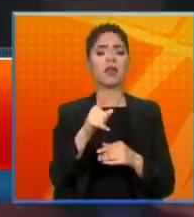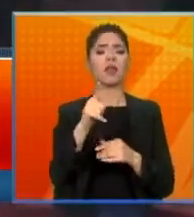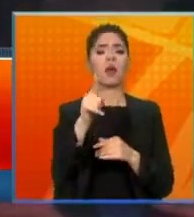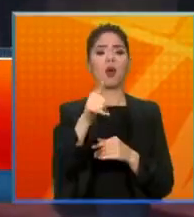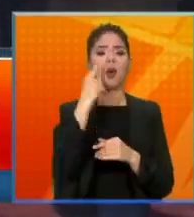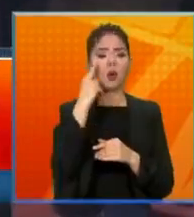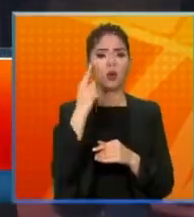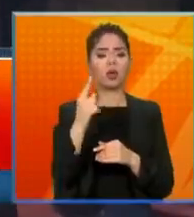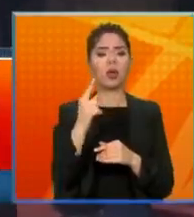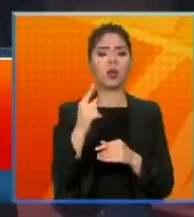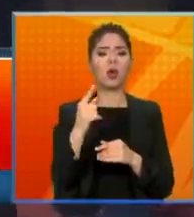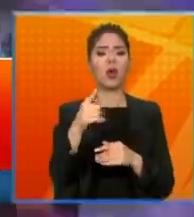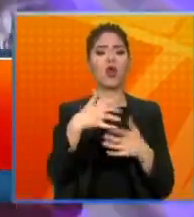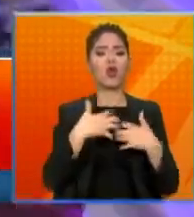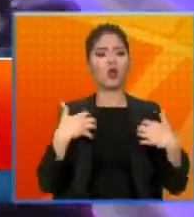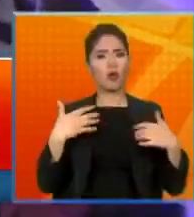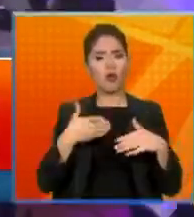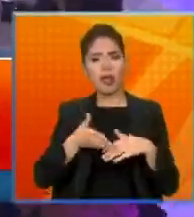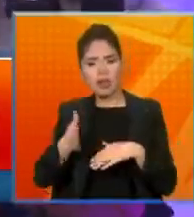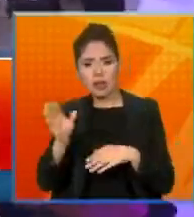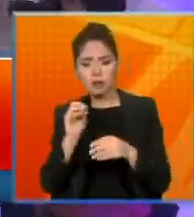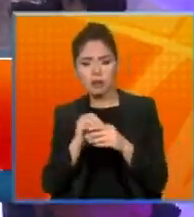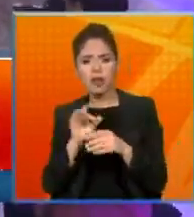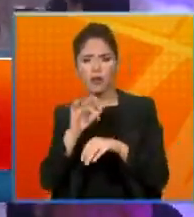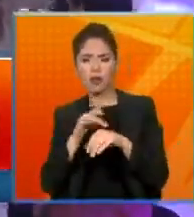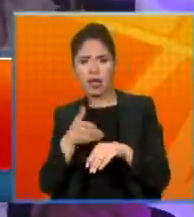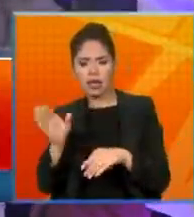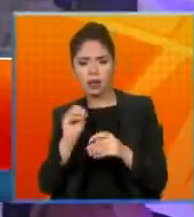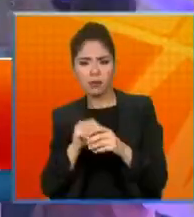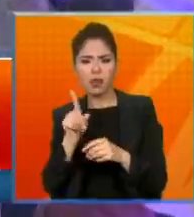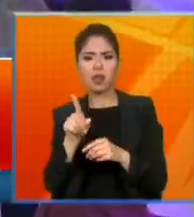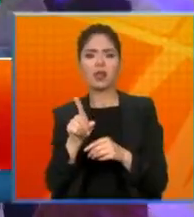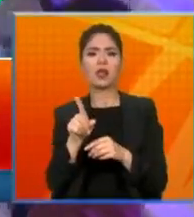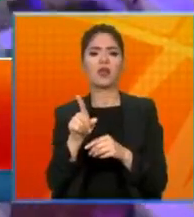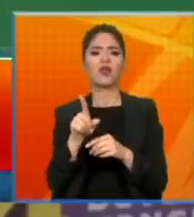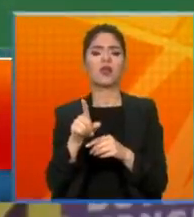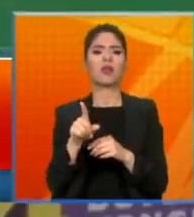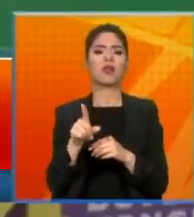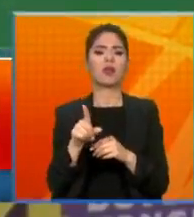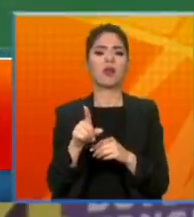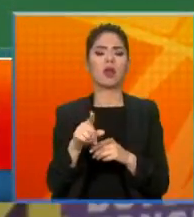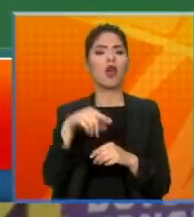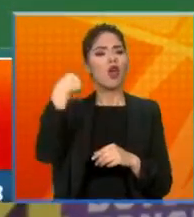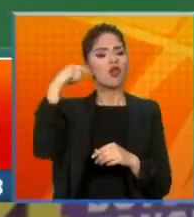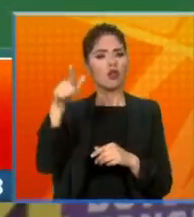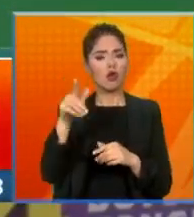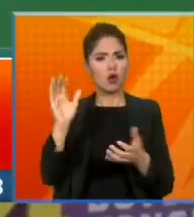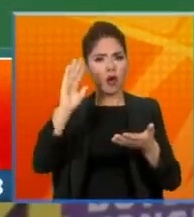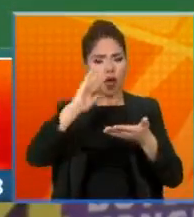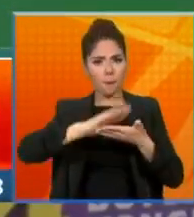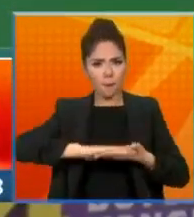Suriyelilerin ülkesine güvenle dönmeleri için başlattığı operasyonlar için talan ifadesini kullandı. Suriye